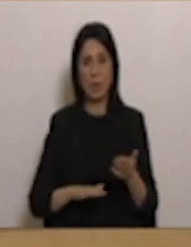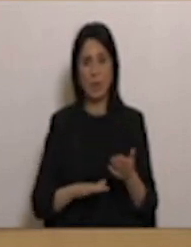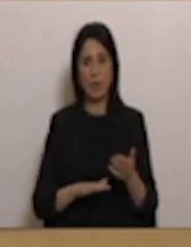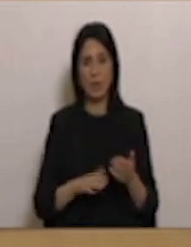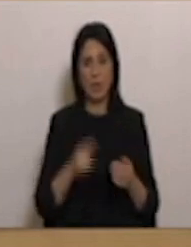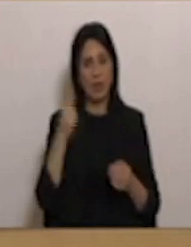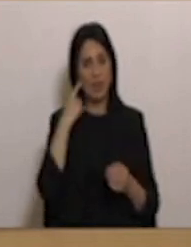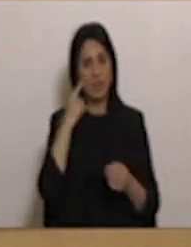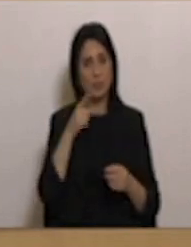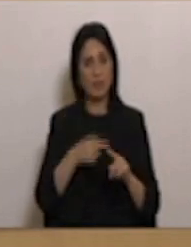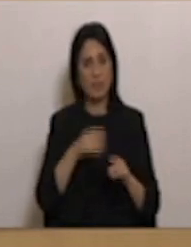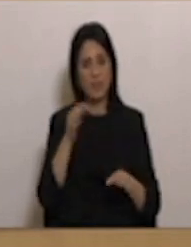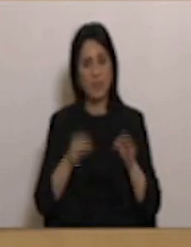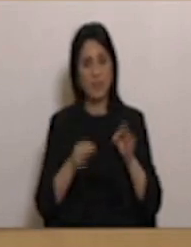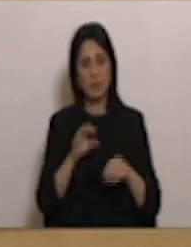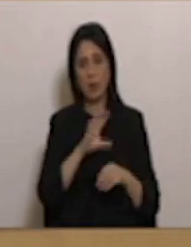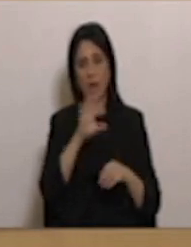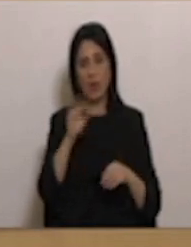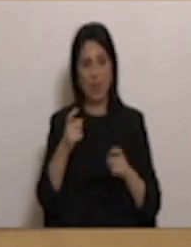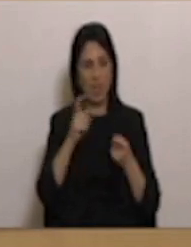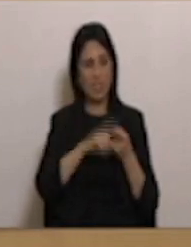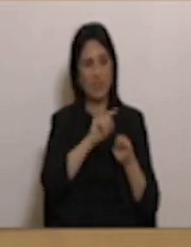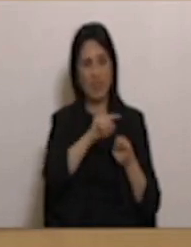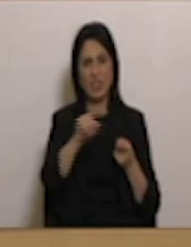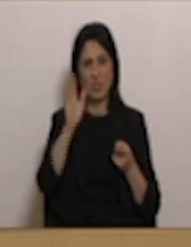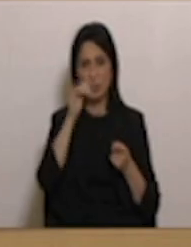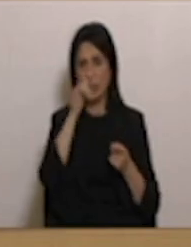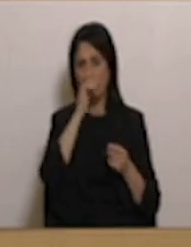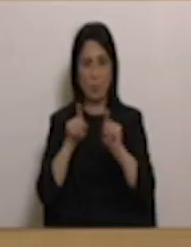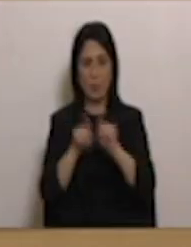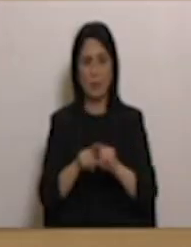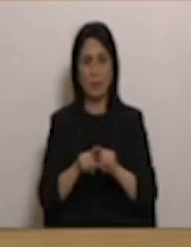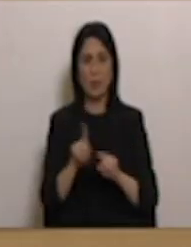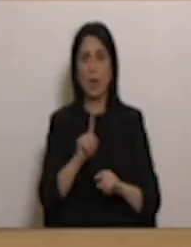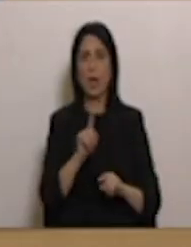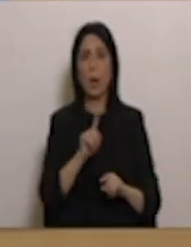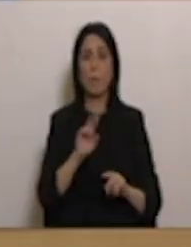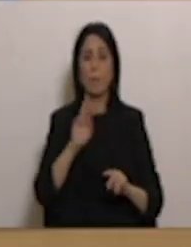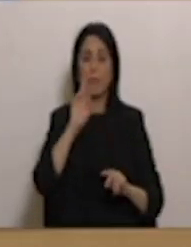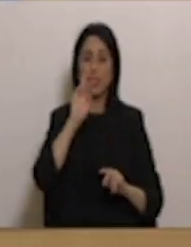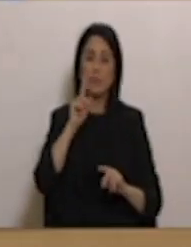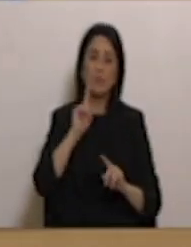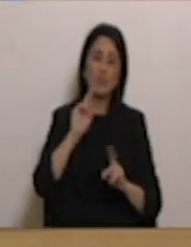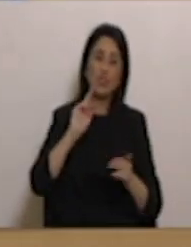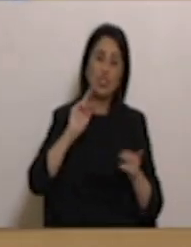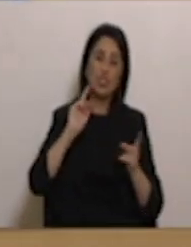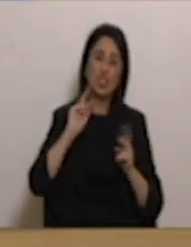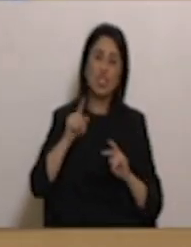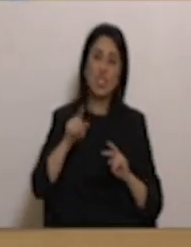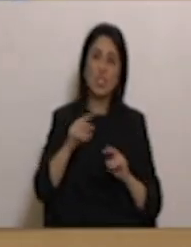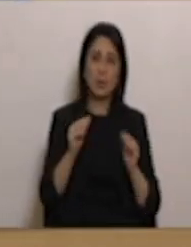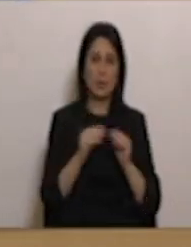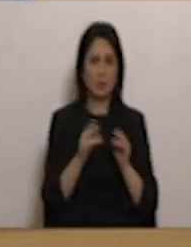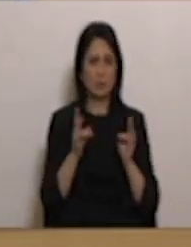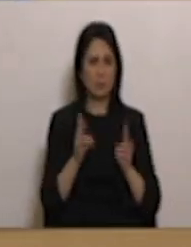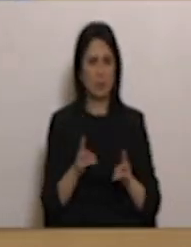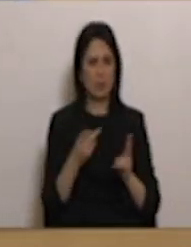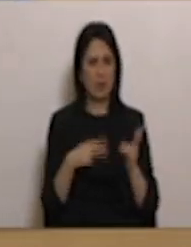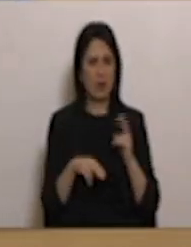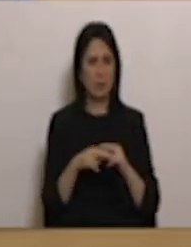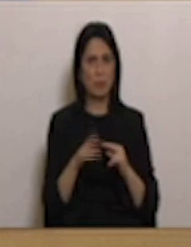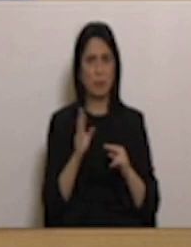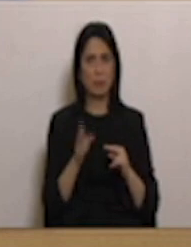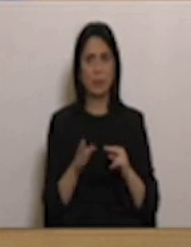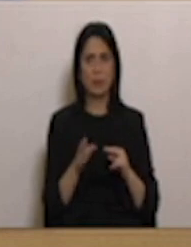ხო გვესმის, რომ ეს სასამართლო ყველას შეგვეხება და ვერავინ ვერ დავემალებით. რამე რო შეიცვალოს? ზუსტად ის დაგვემართება ყველას,